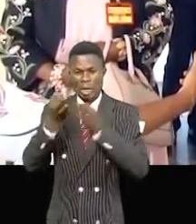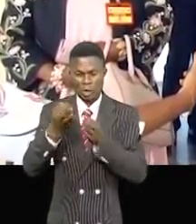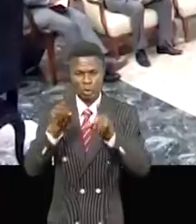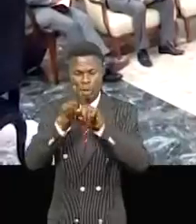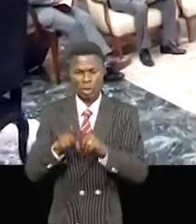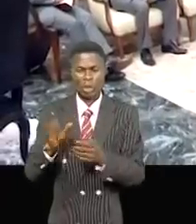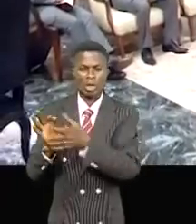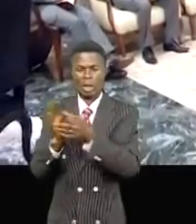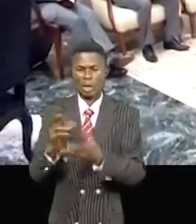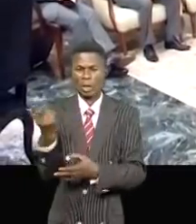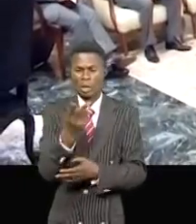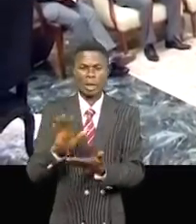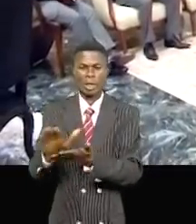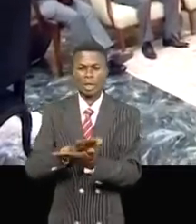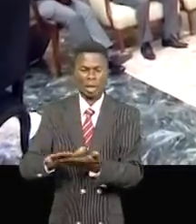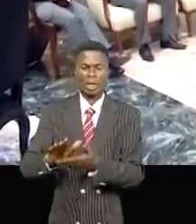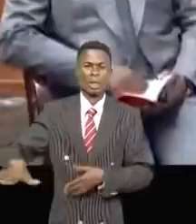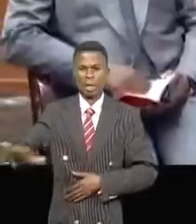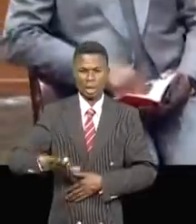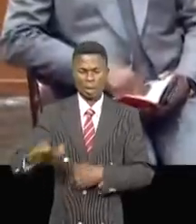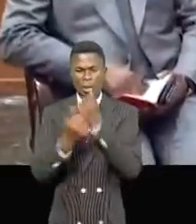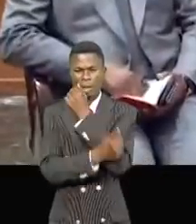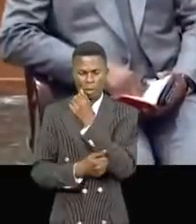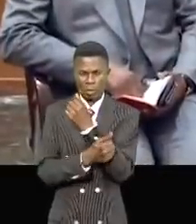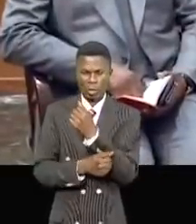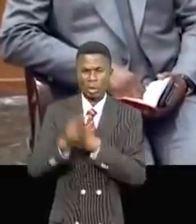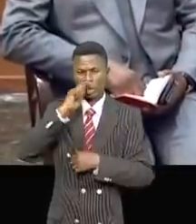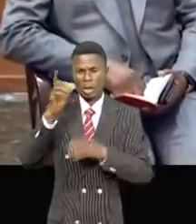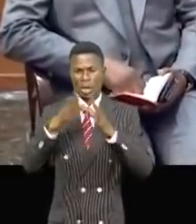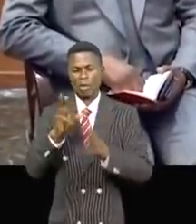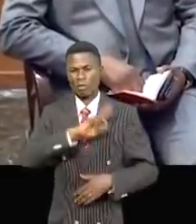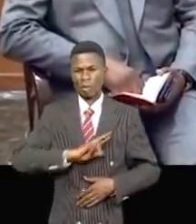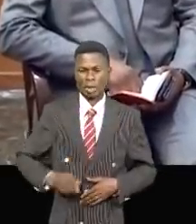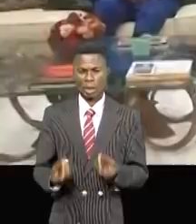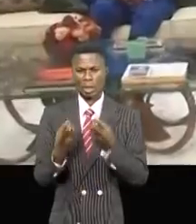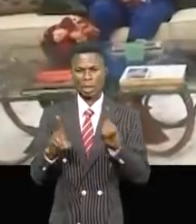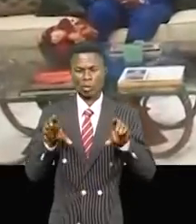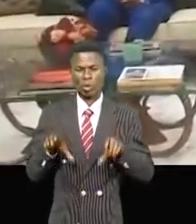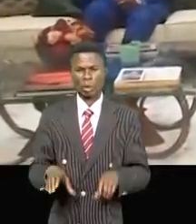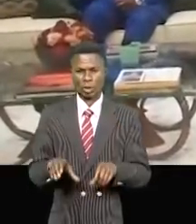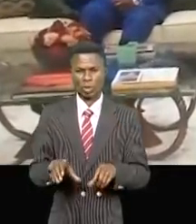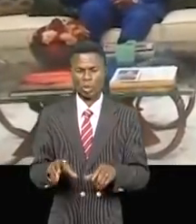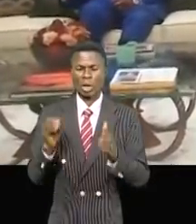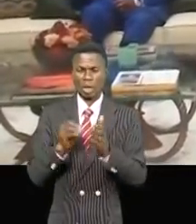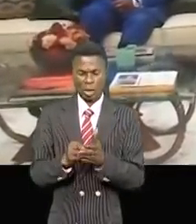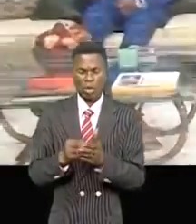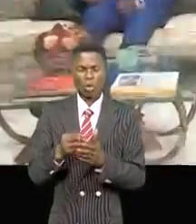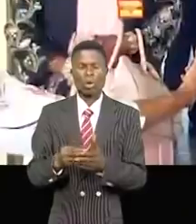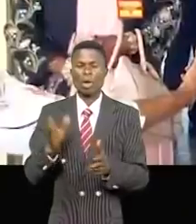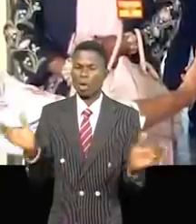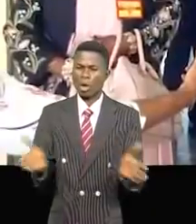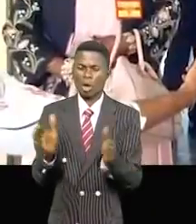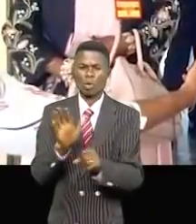la coopération bilatérale entre la Tunisie et la RDC. Et nous avons trouvé tout